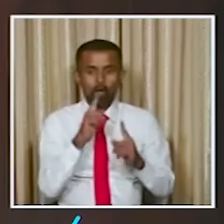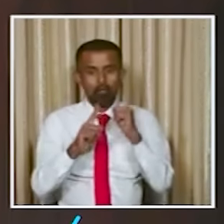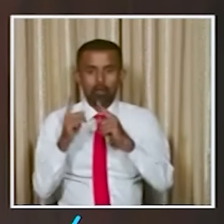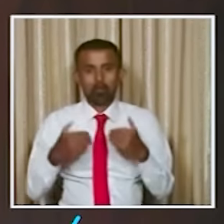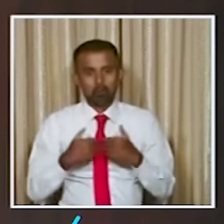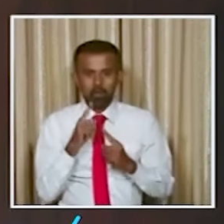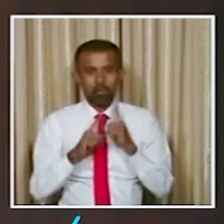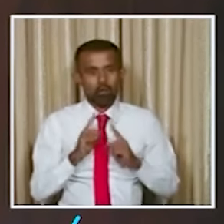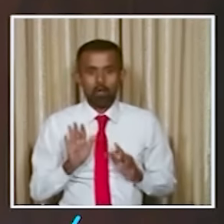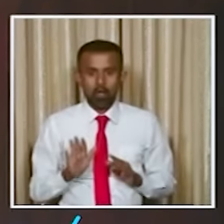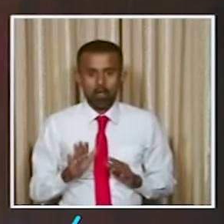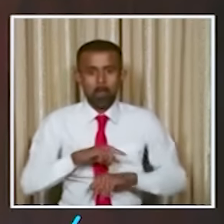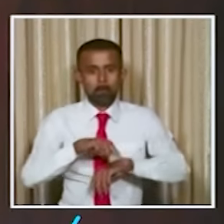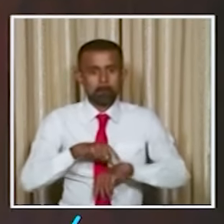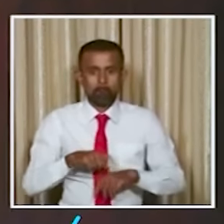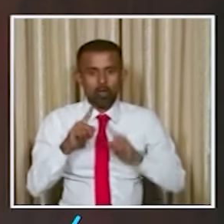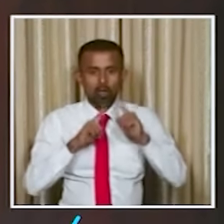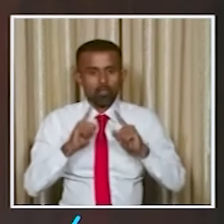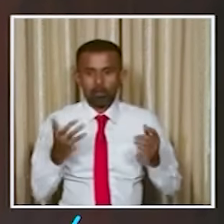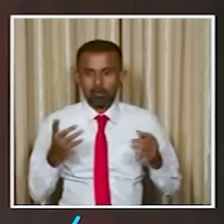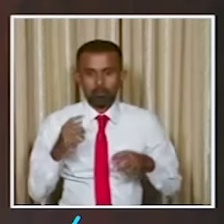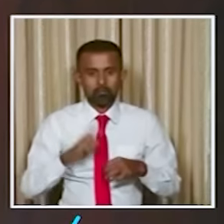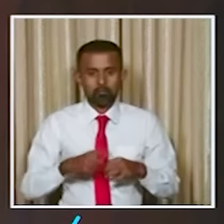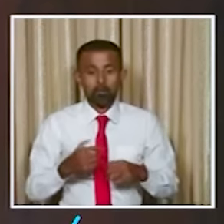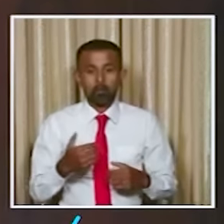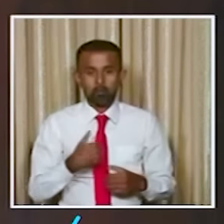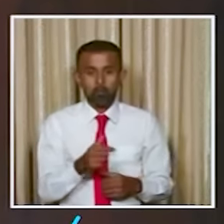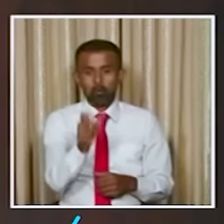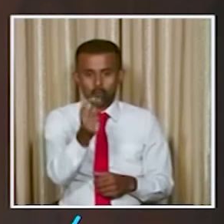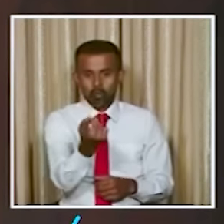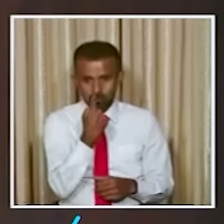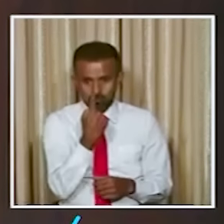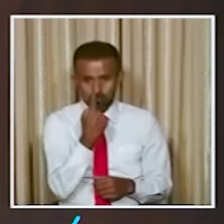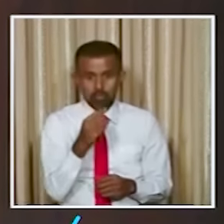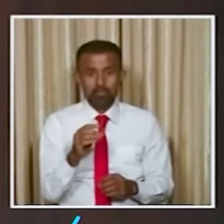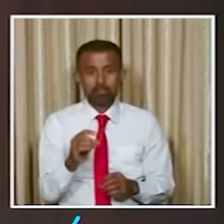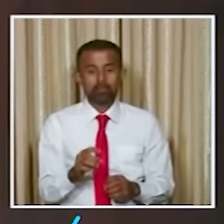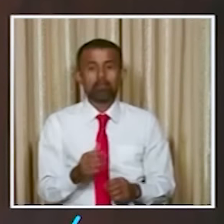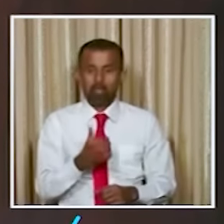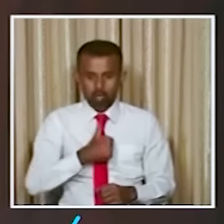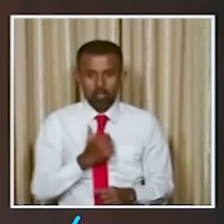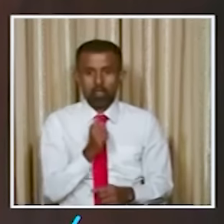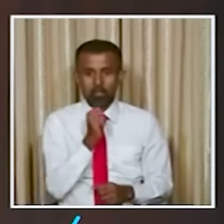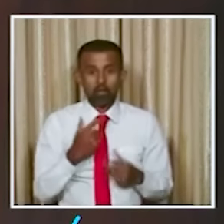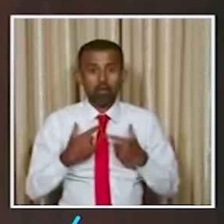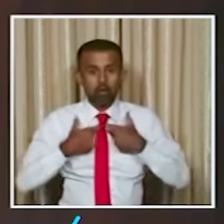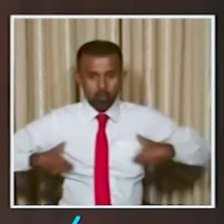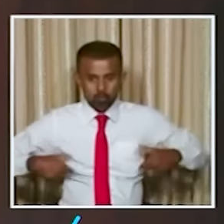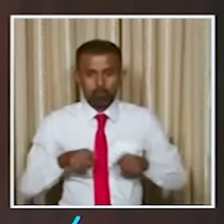කතා කරනවා. පැය ගාණක් කතා කරන එක නෙමෙයි ප්‍රශ්නේ තියෙන්නේ. මම ඔබතුමා කියපු කාරණයට 100%ක් එකඟයි. නීතිඥයෙක්